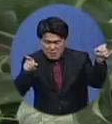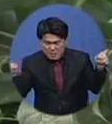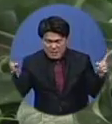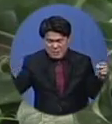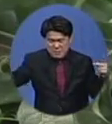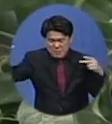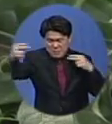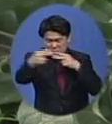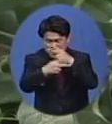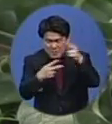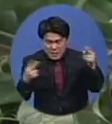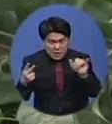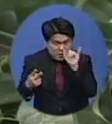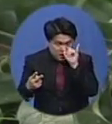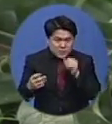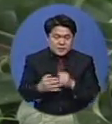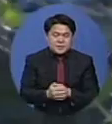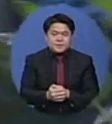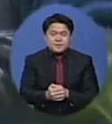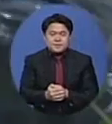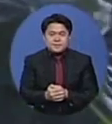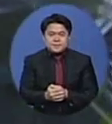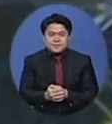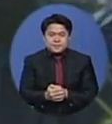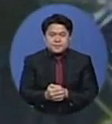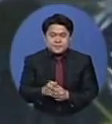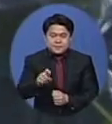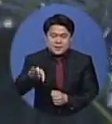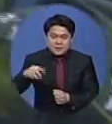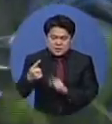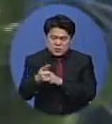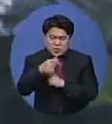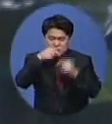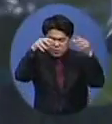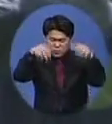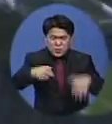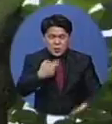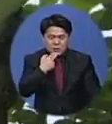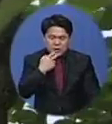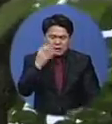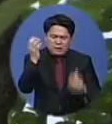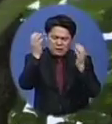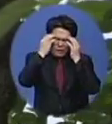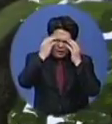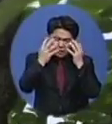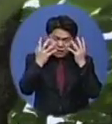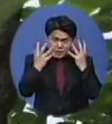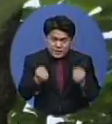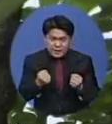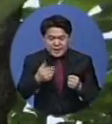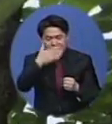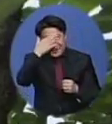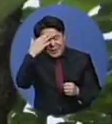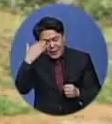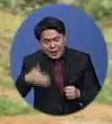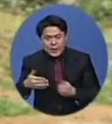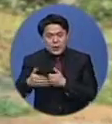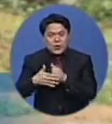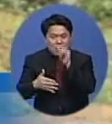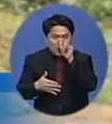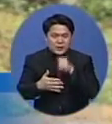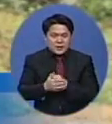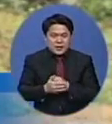일일이 잘라내는 작업. 메르스에 가뭄까지 더해져 시름에 잠긴 농가는 한숨 돌립니다.